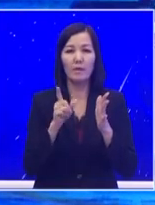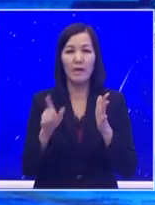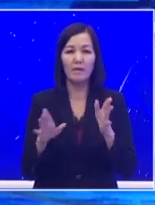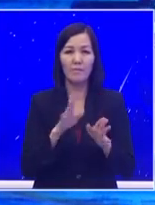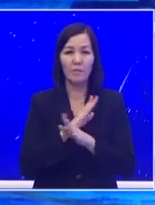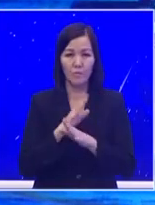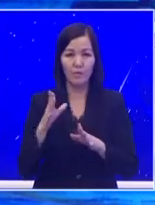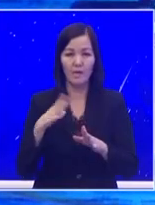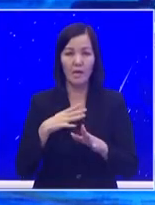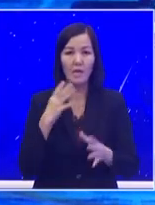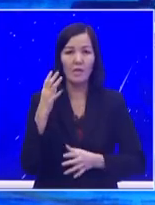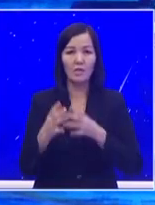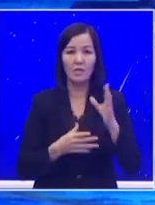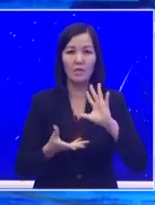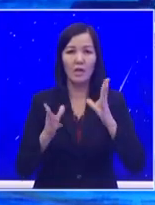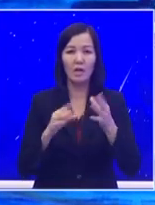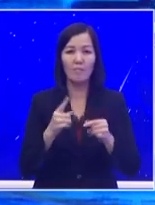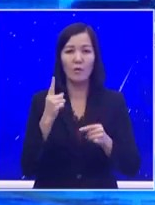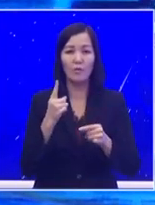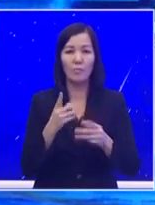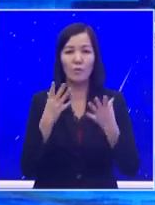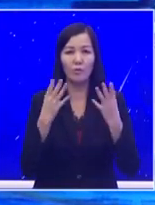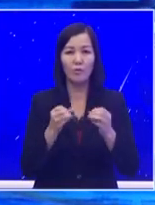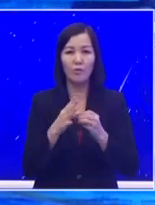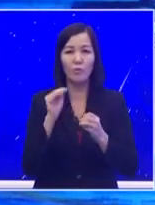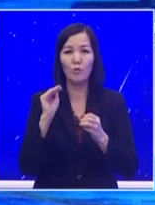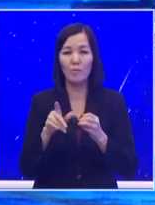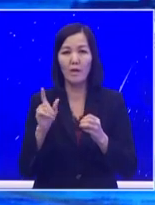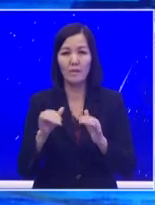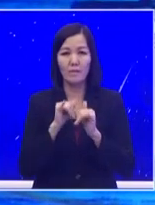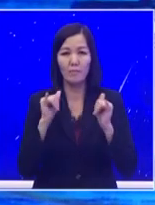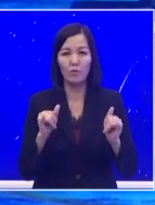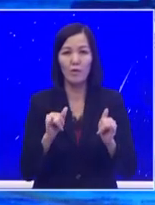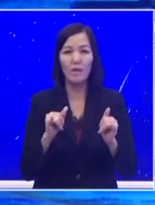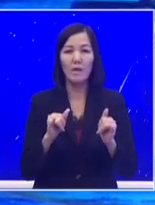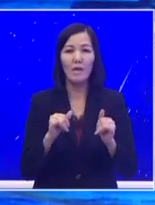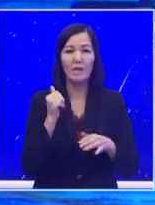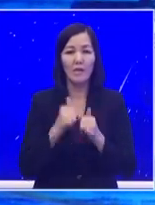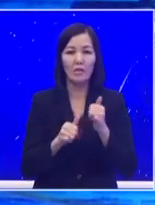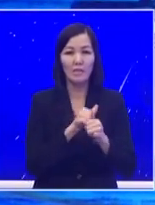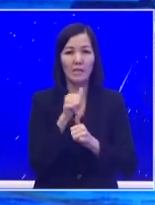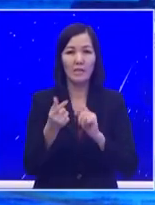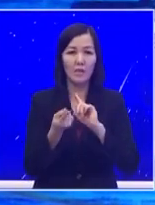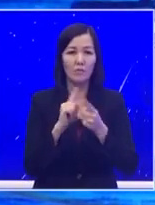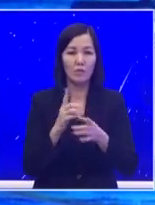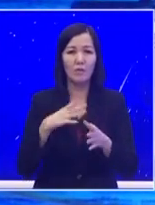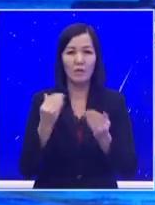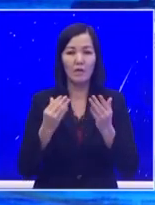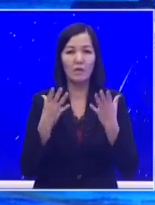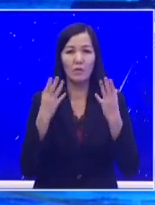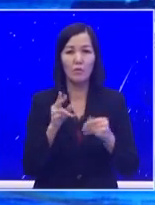өмірін жалмаған. Жер жаһан бойынша күн сайын өсім 14000-нан асып тұр. Мәліметтер тіпті сағат сайын өзгеріп жатыр. Қазіргі